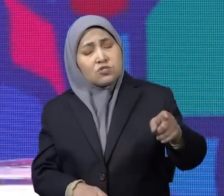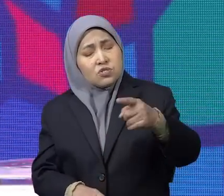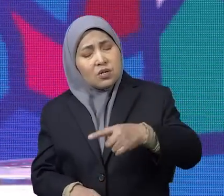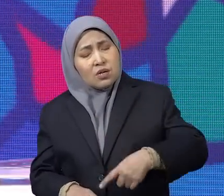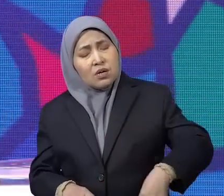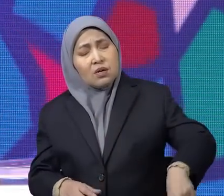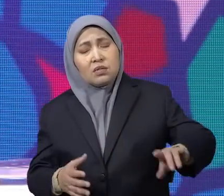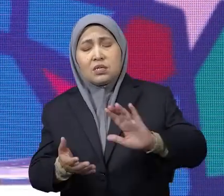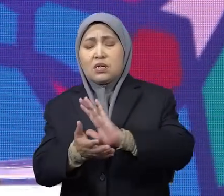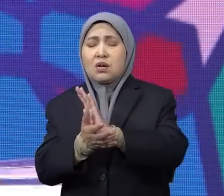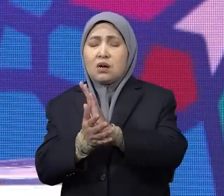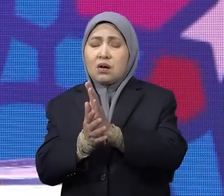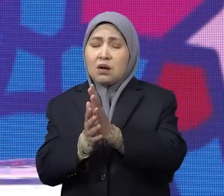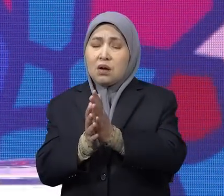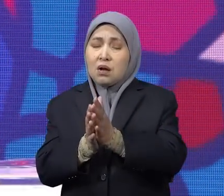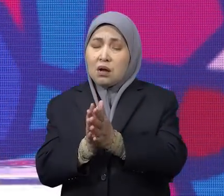أَمْرًا